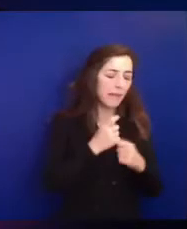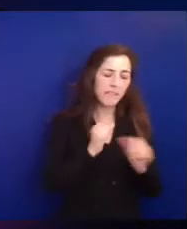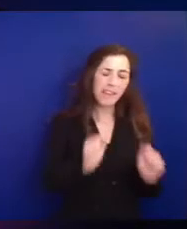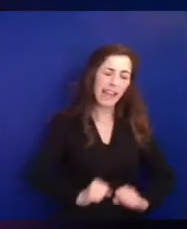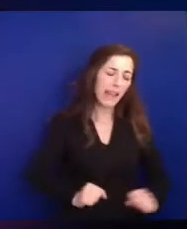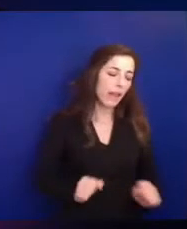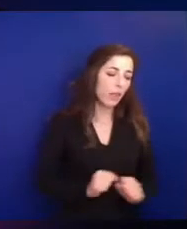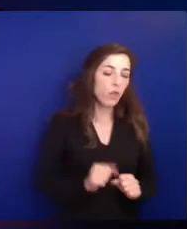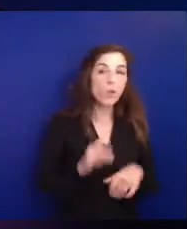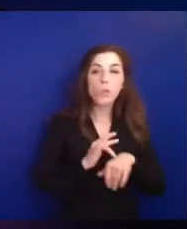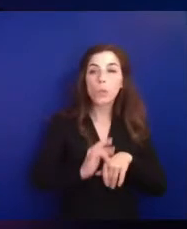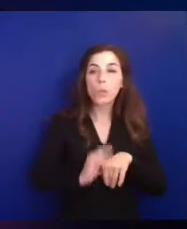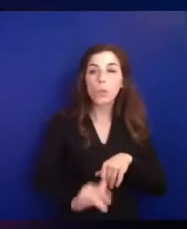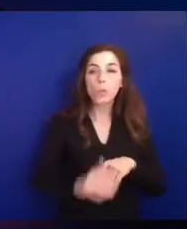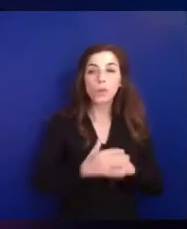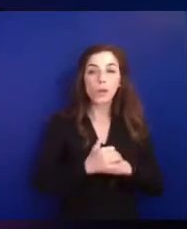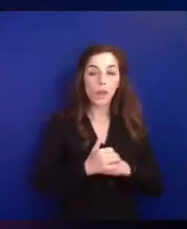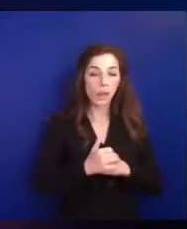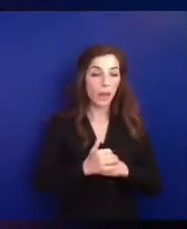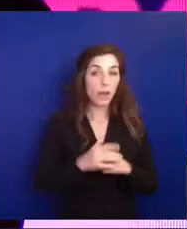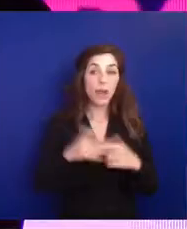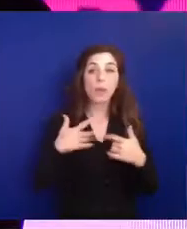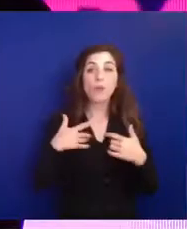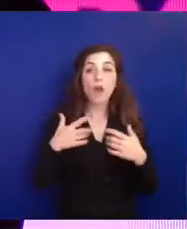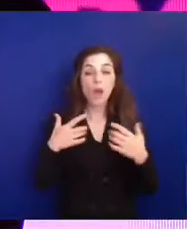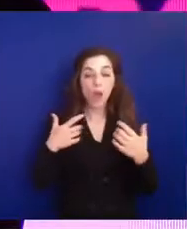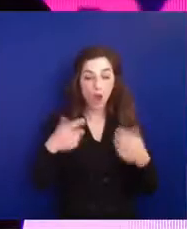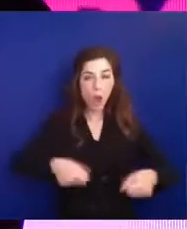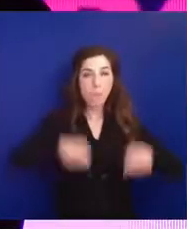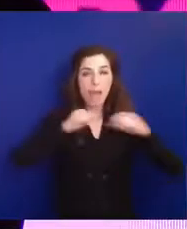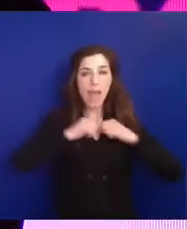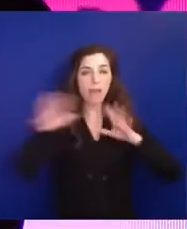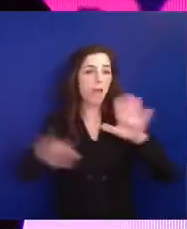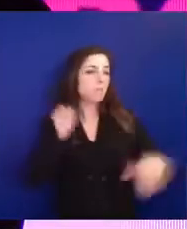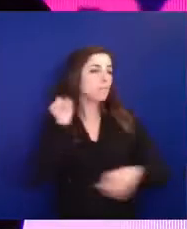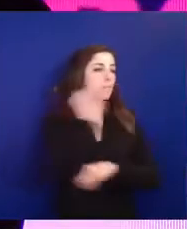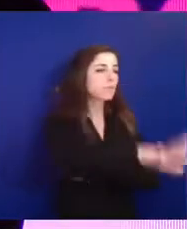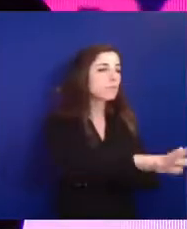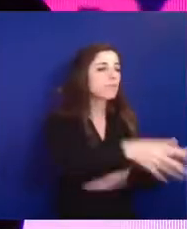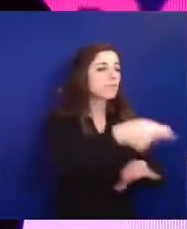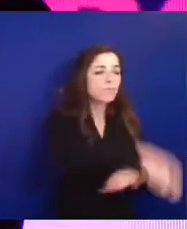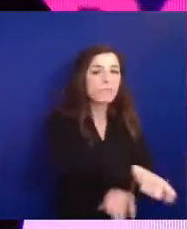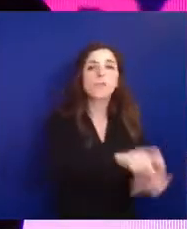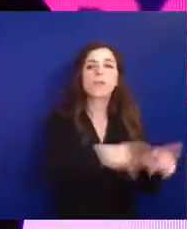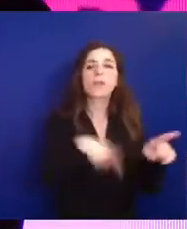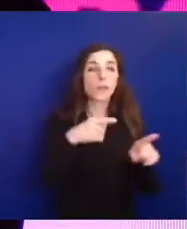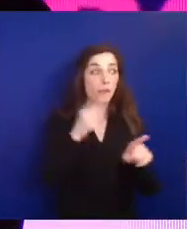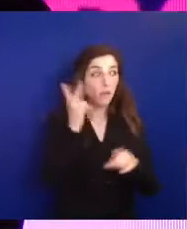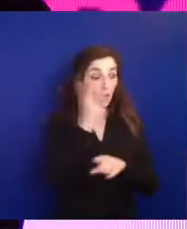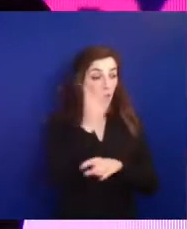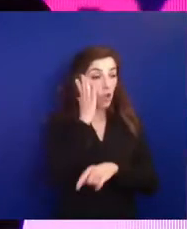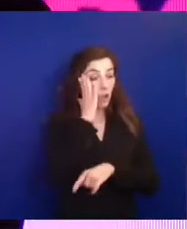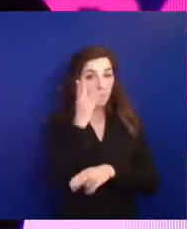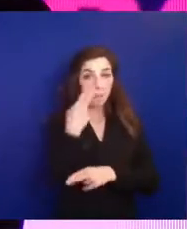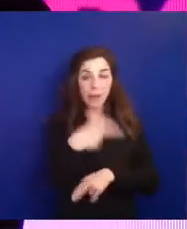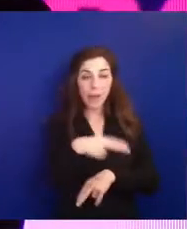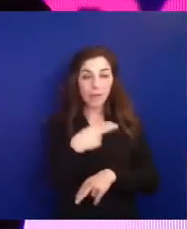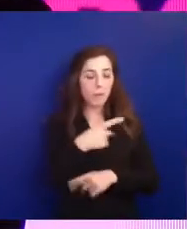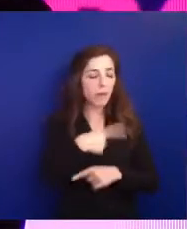si gettarono una coperta non riuscivamo a dormire ci abbracciavamo e cercavamo di farci coraggio